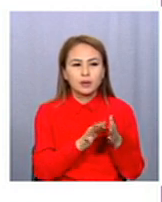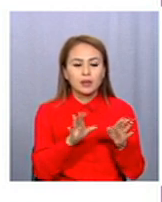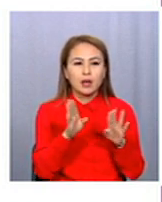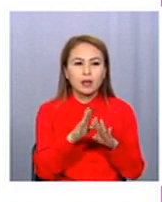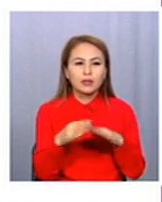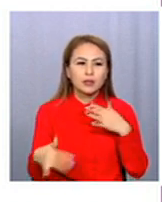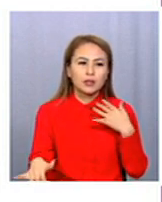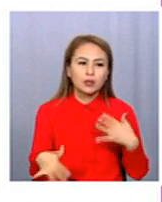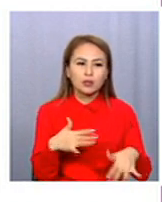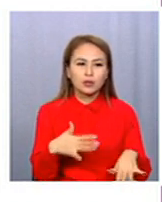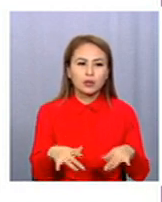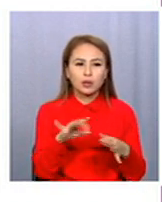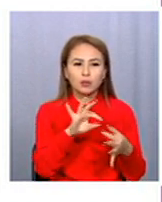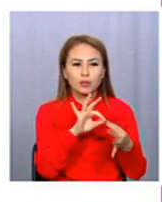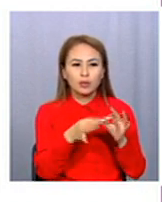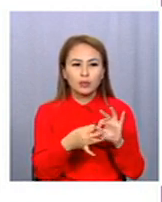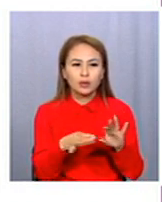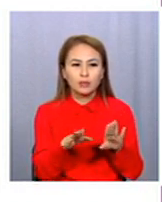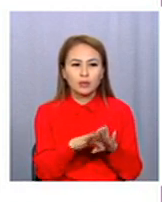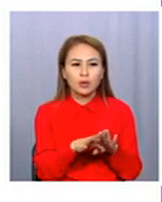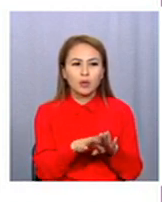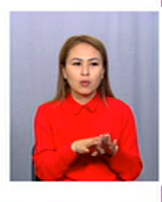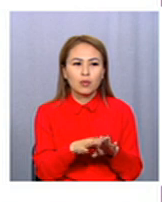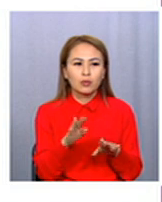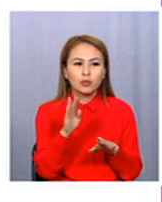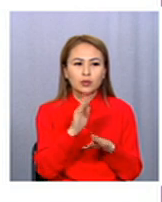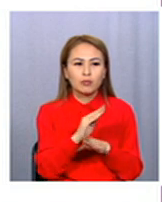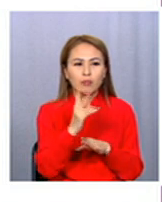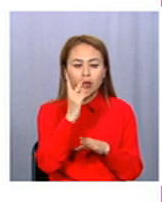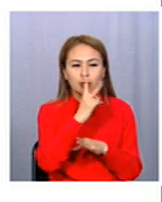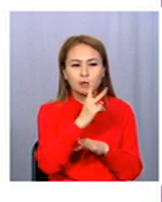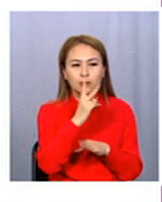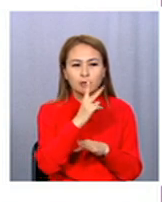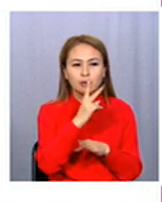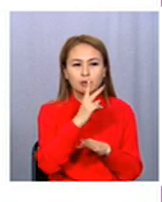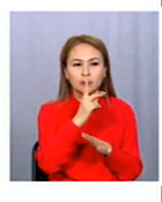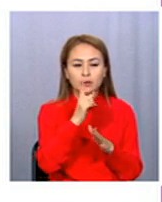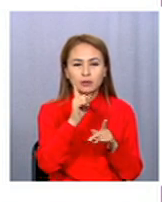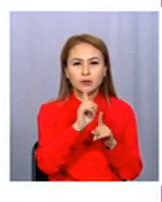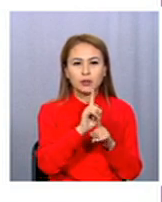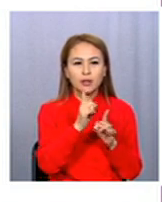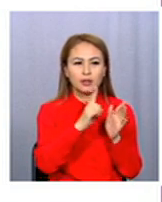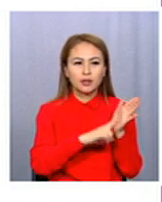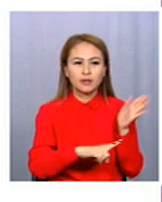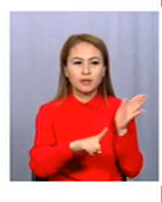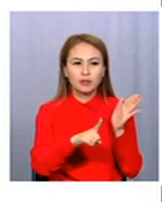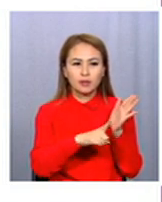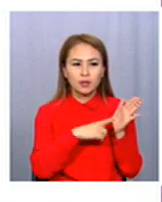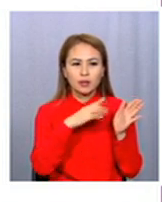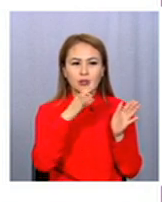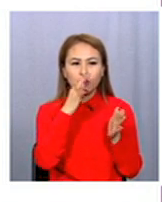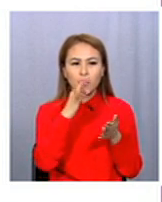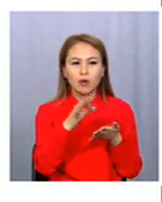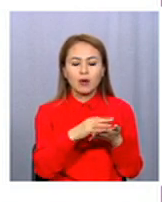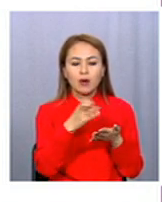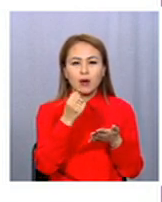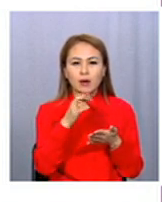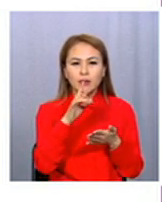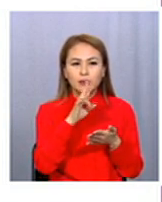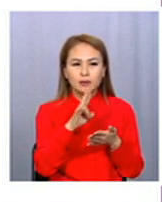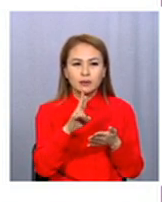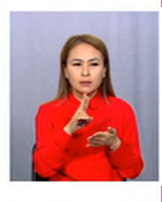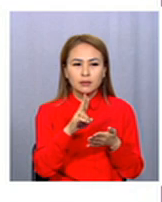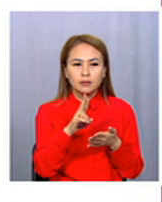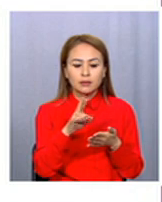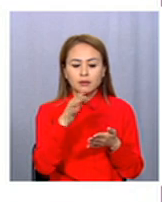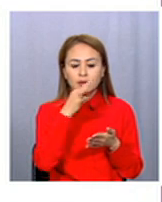мені әлсіздеу түсіндірген болып едім, онша нанымды шыққан жоқ. Жауабыма аяның